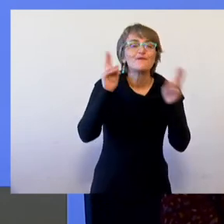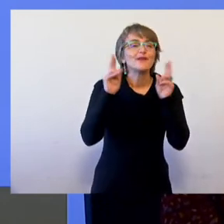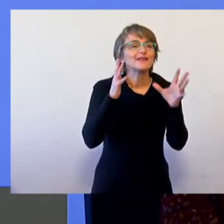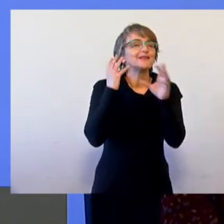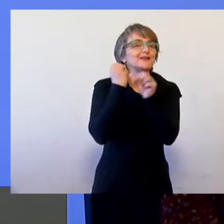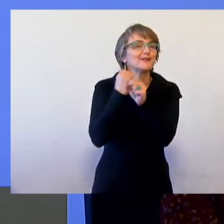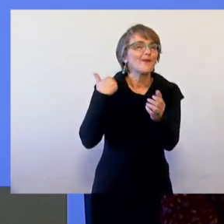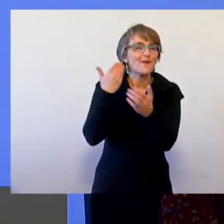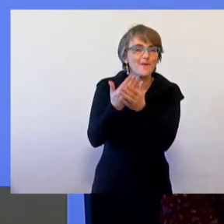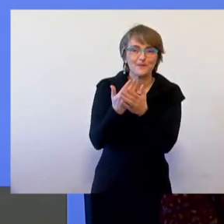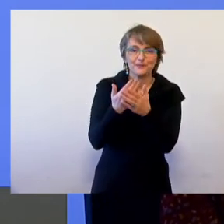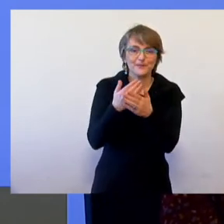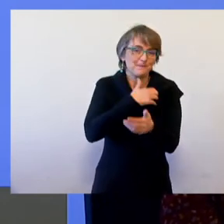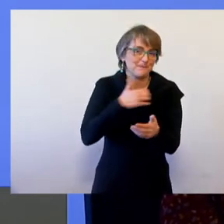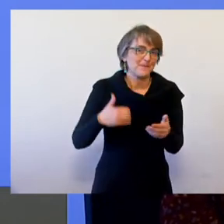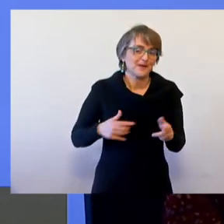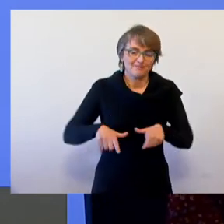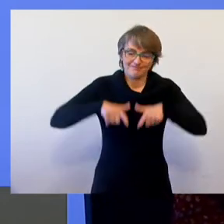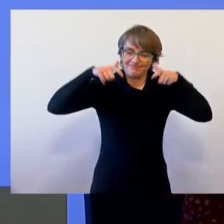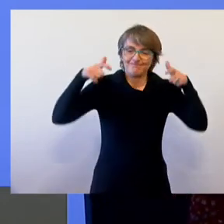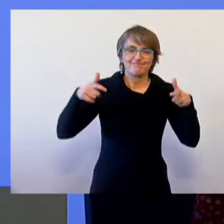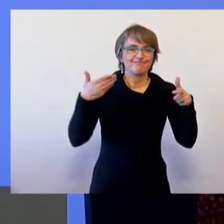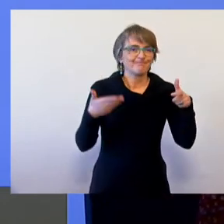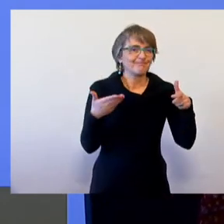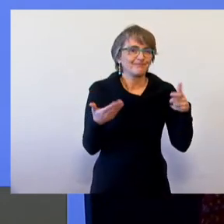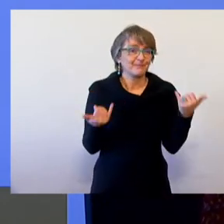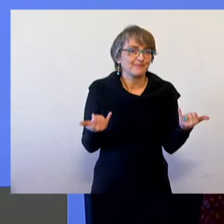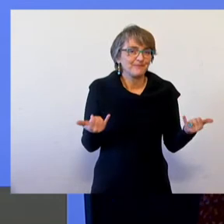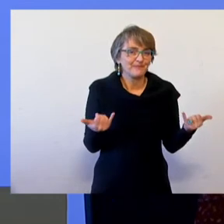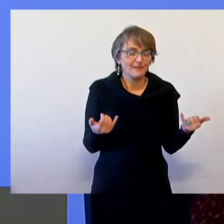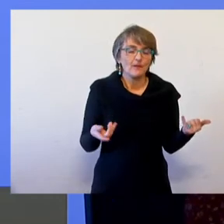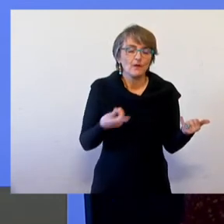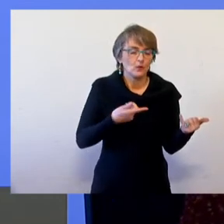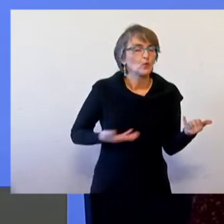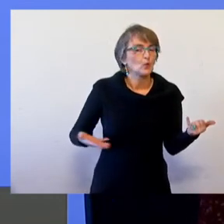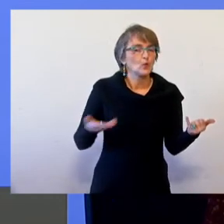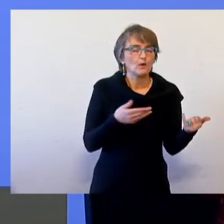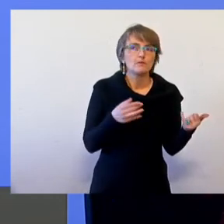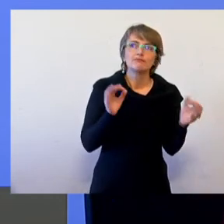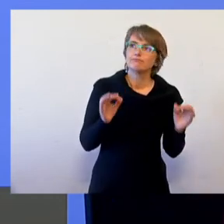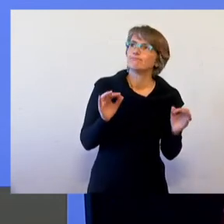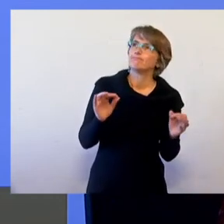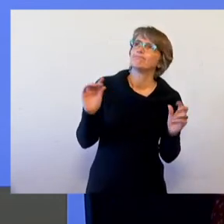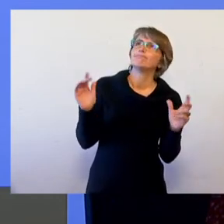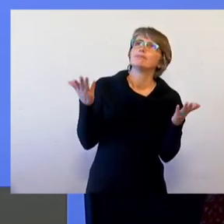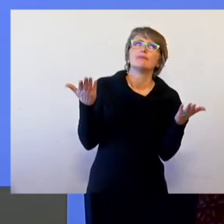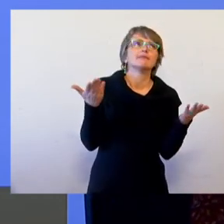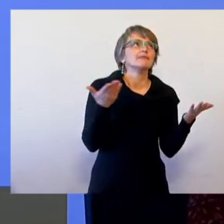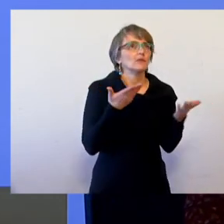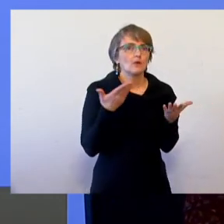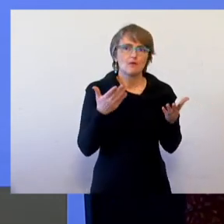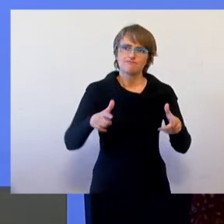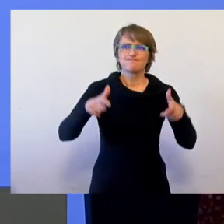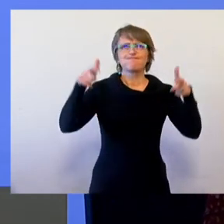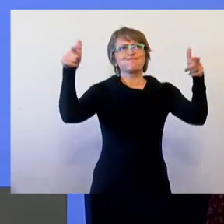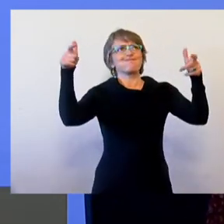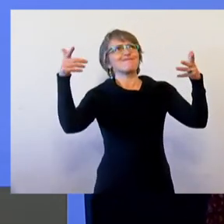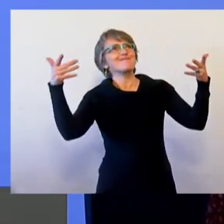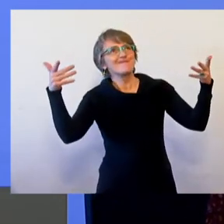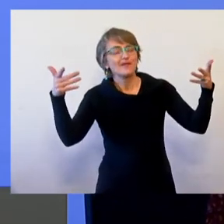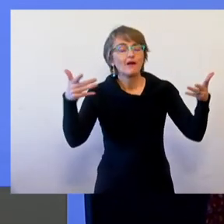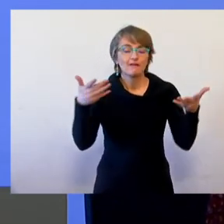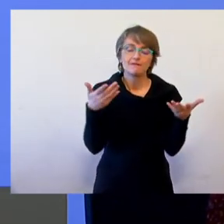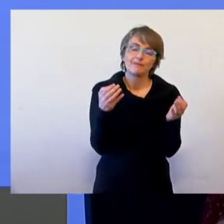où nous avons pu à ce moment-là aussi relever que ce bâtiment, un bâtiment imposant, avait